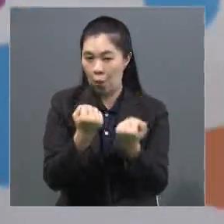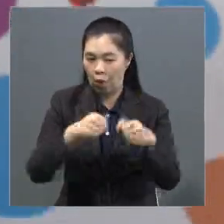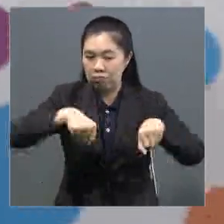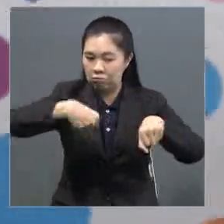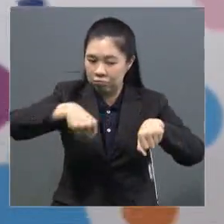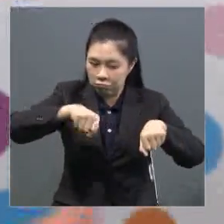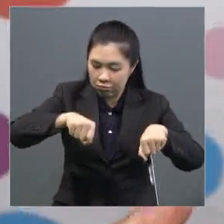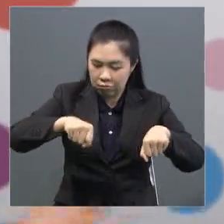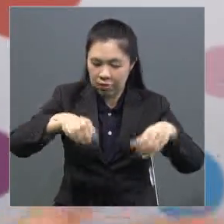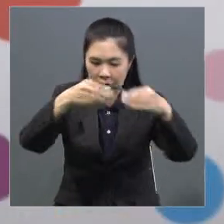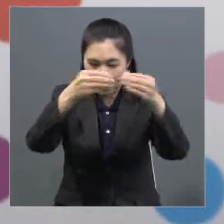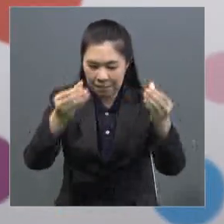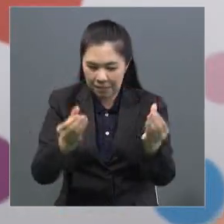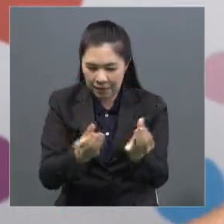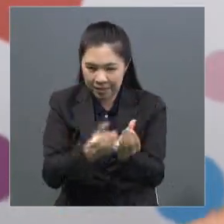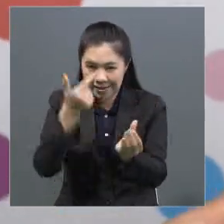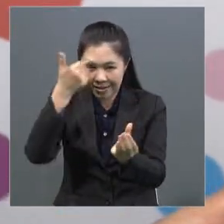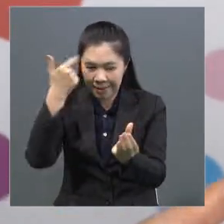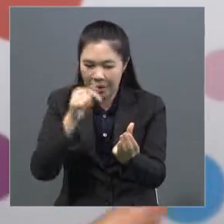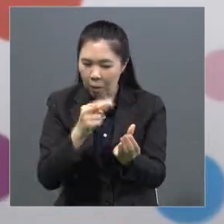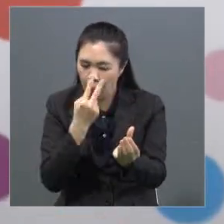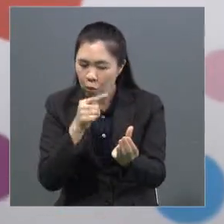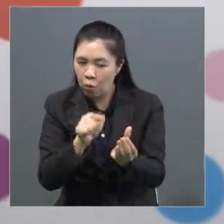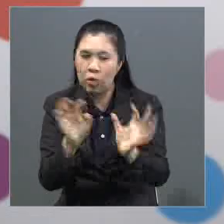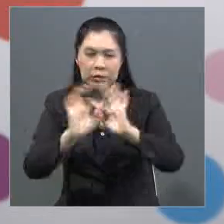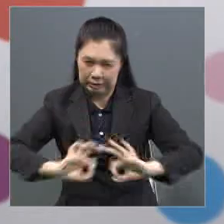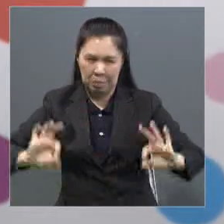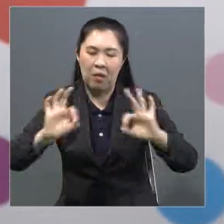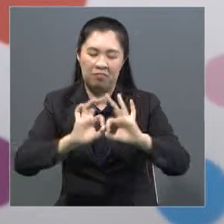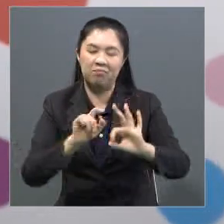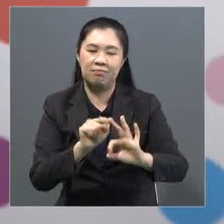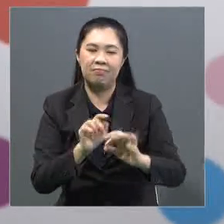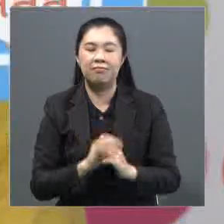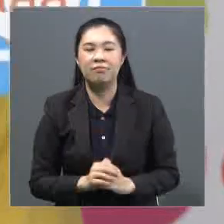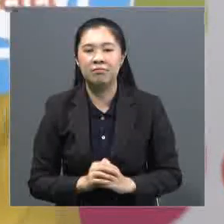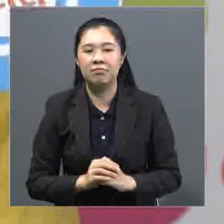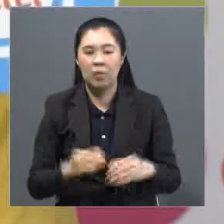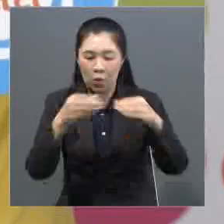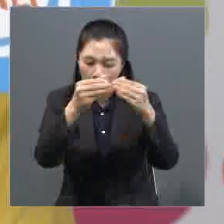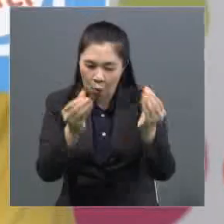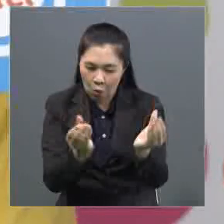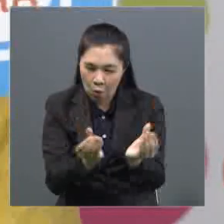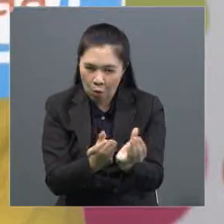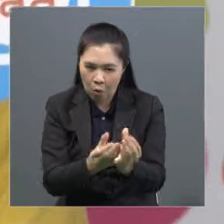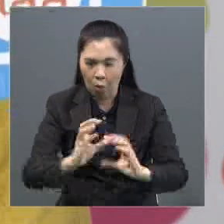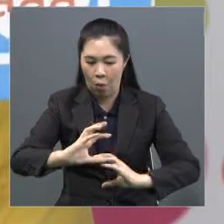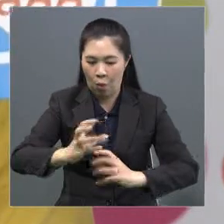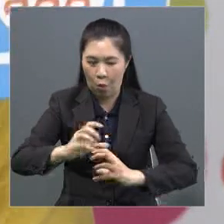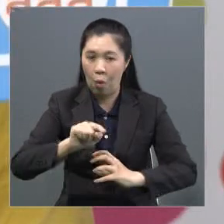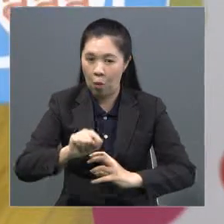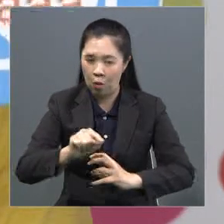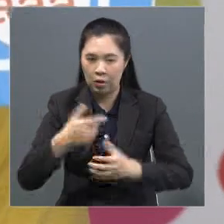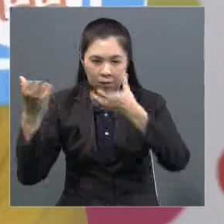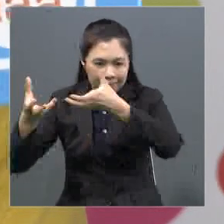ล้อของรถจักรยานยนต์เนี่ยเคเน้นมากเพราะว่าเป็นพาหนะที่เกิดอุบัติเหตุสูงสุดนะครับต้องตรวจให้สมบูรณ์รวมถึงต้องสวมหมวกนิรภัย